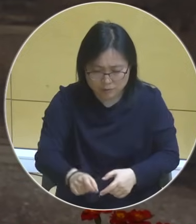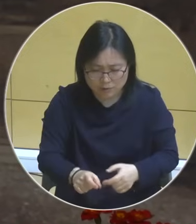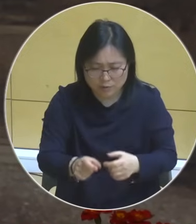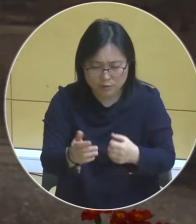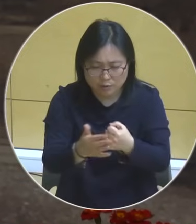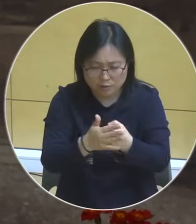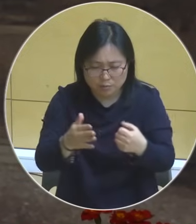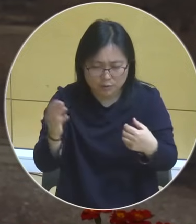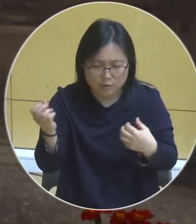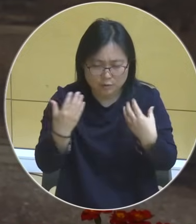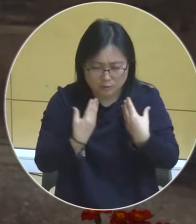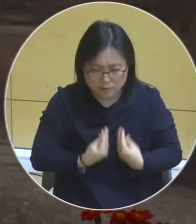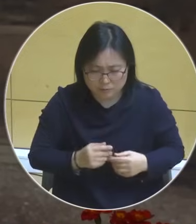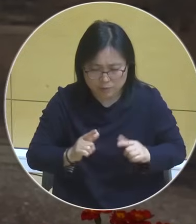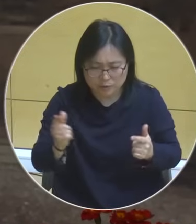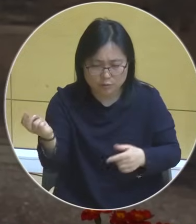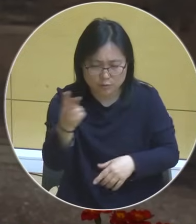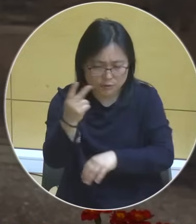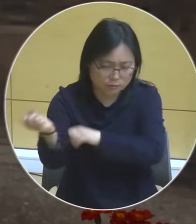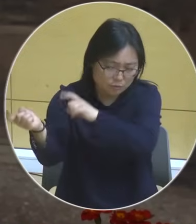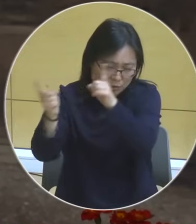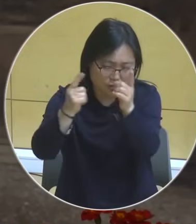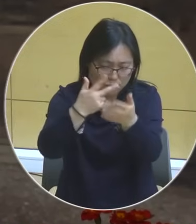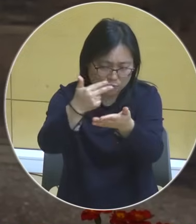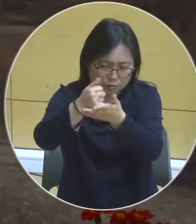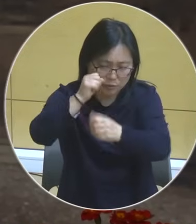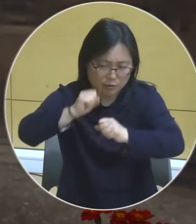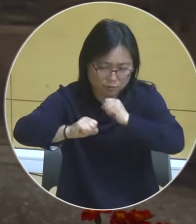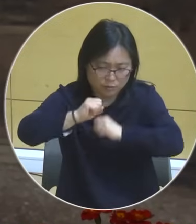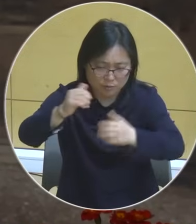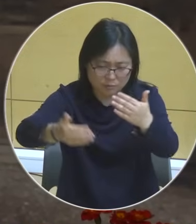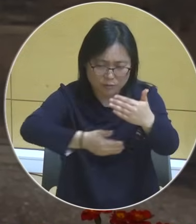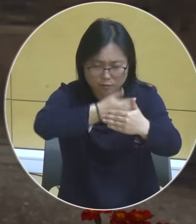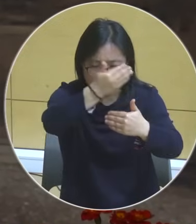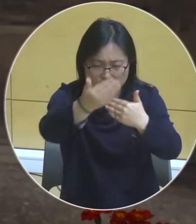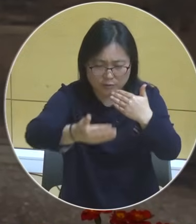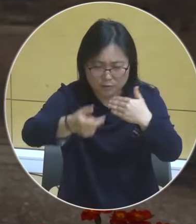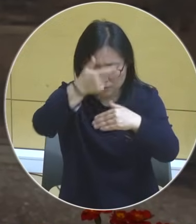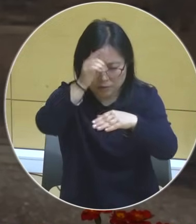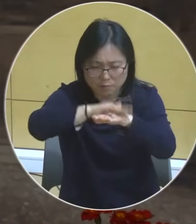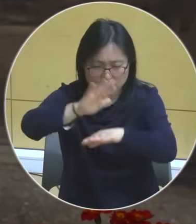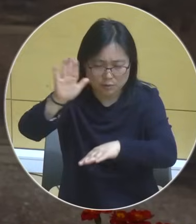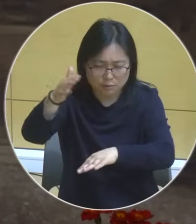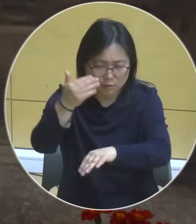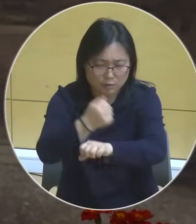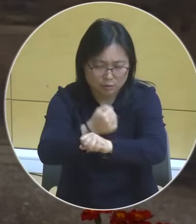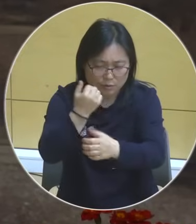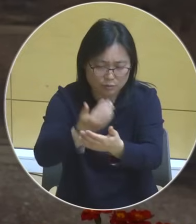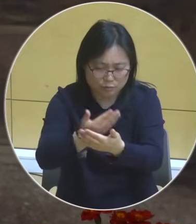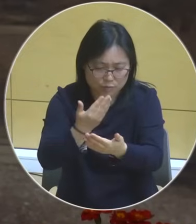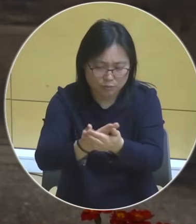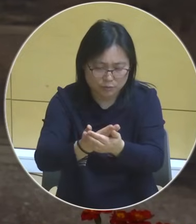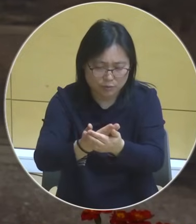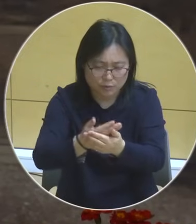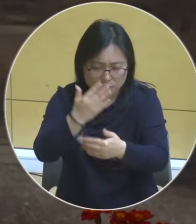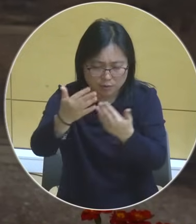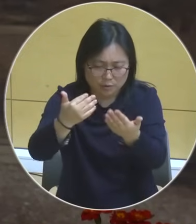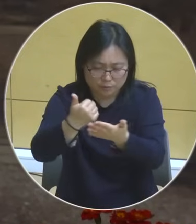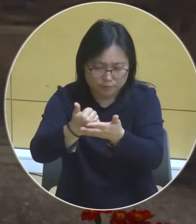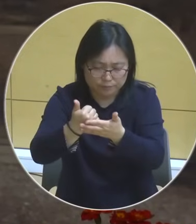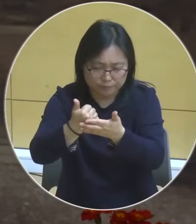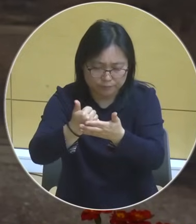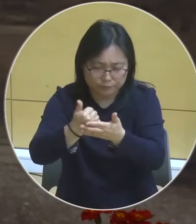않고 다시 소생케 되는 놀라운 주의 역사심이 넘치는 예배가 되게 하여 주시옵소서.